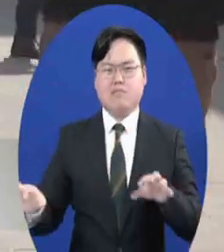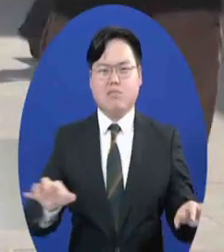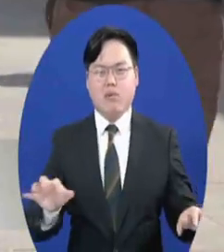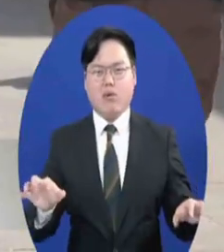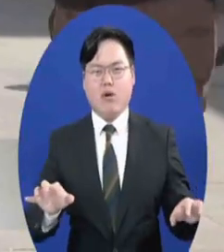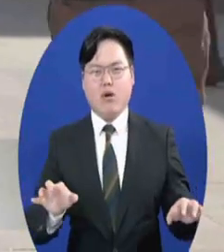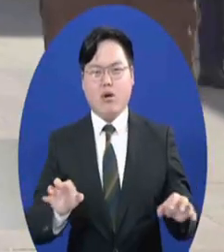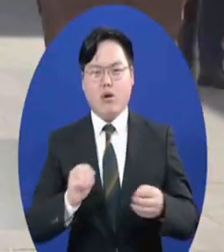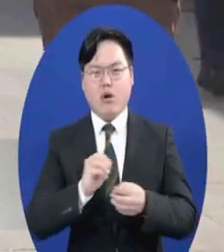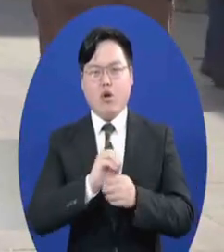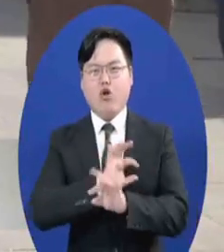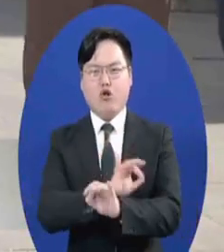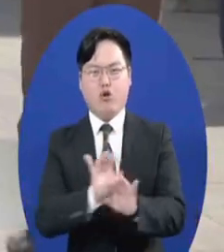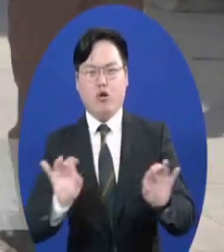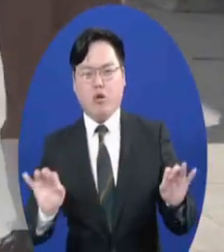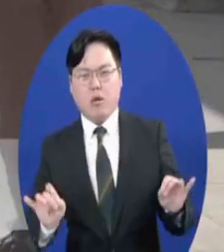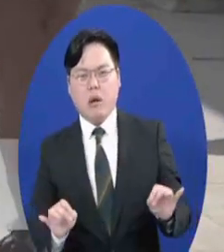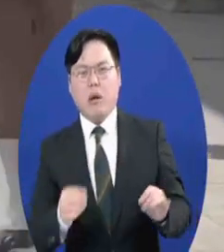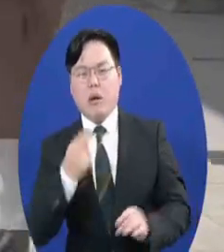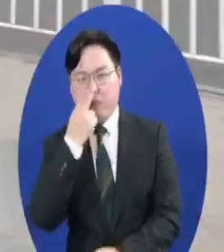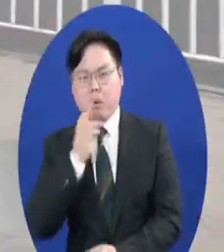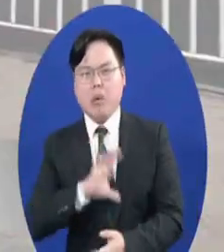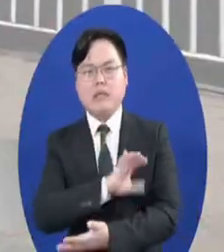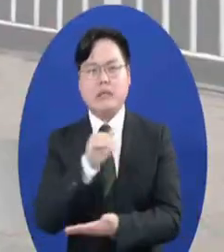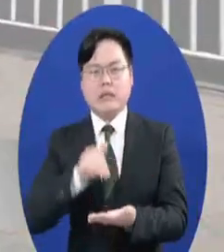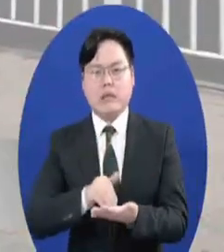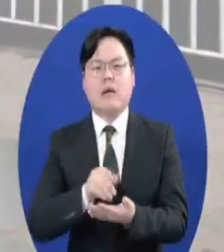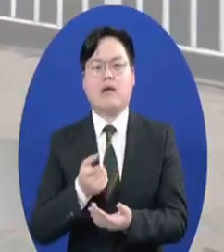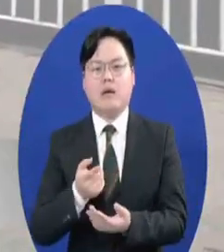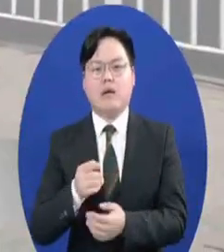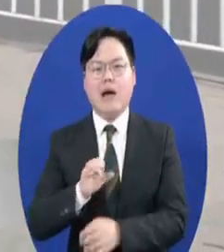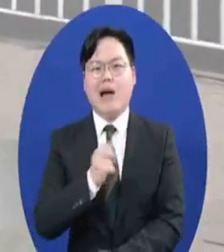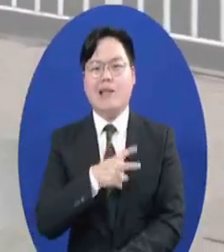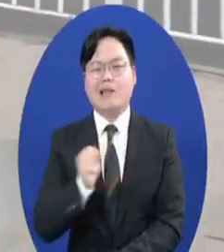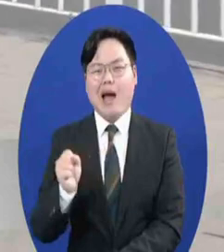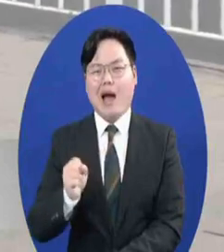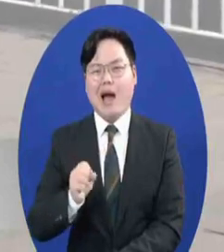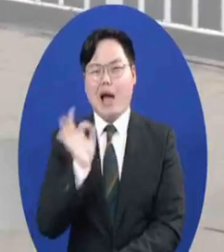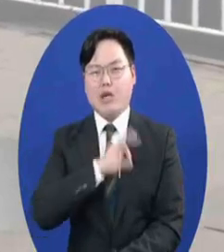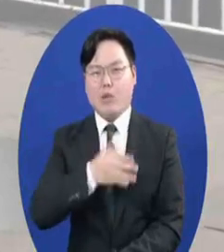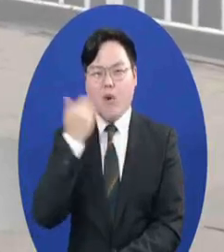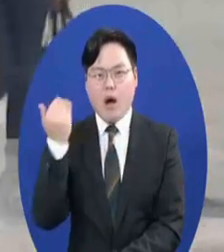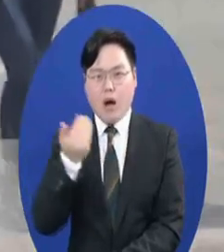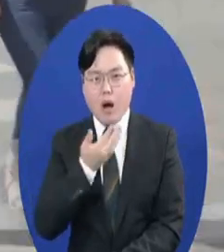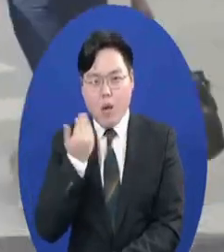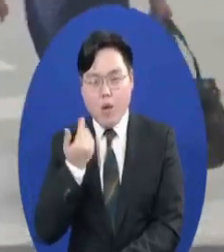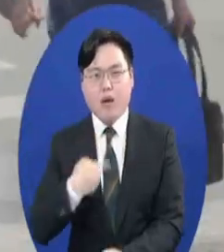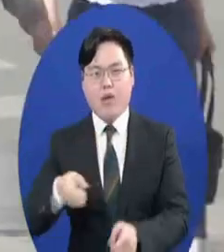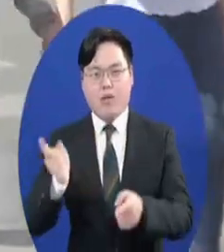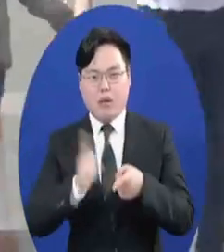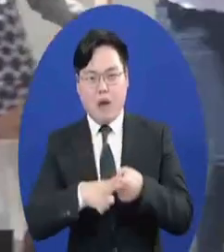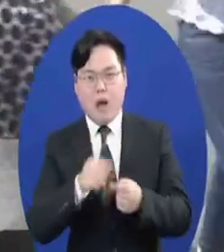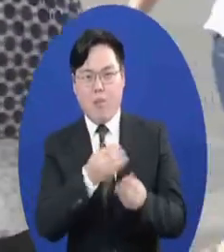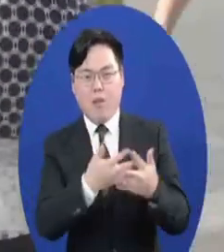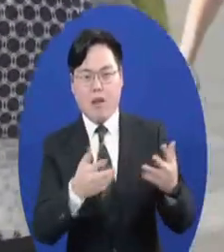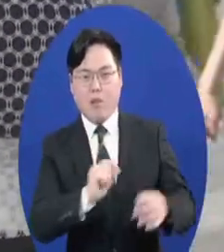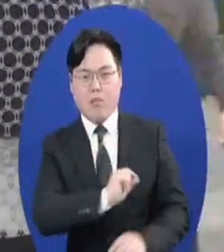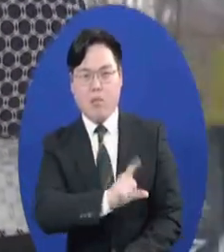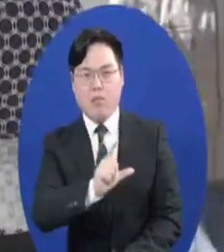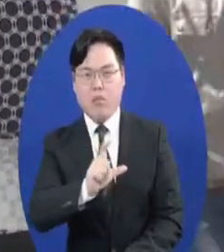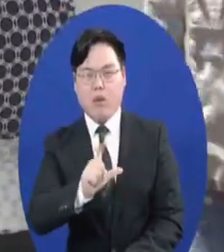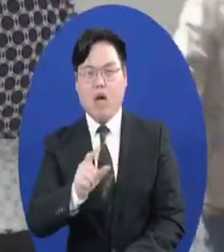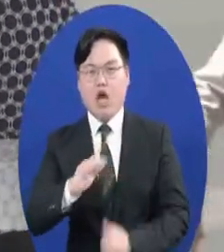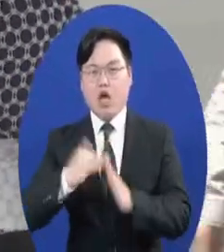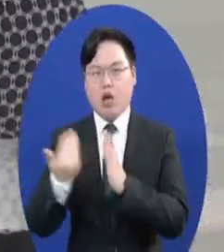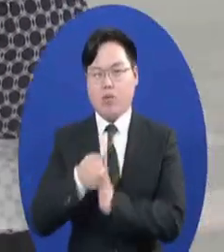хуваагдсан, хуваагдах хэрээр олширх хэмэл стандартуудад түлэгдсэн худалдааны салбарт алдагдал үүсч, алдагдлаад байгаад бараа бүтээгдэхүүний үнийн өсөлт өрхийн амжиргаа